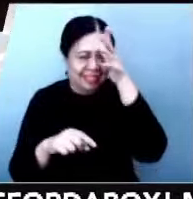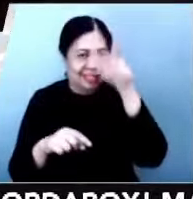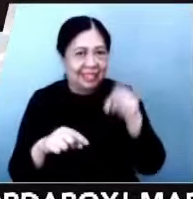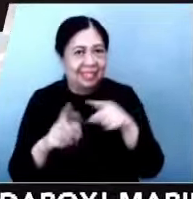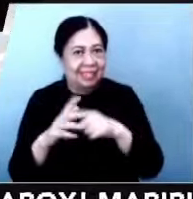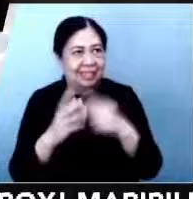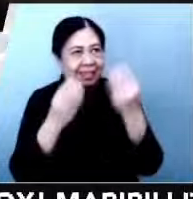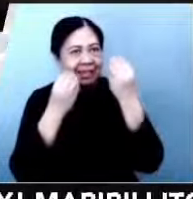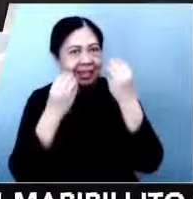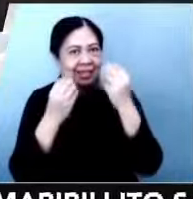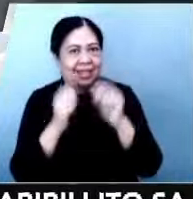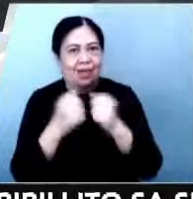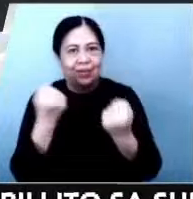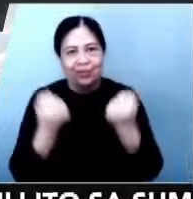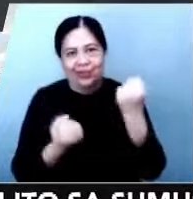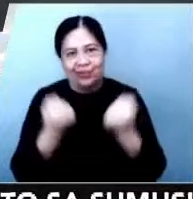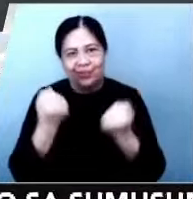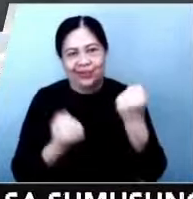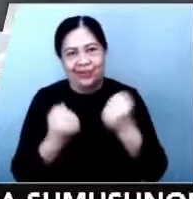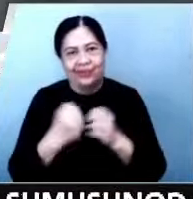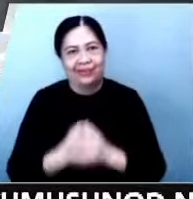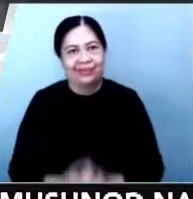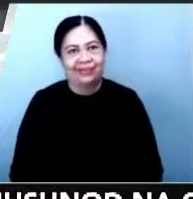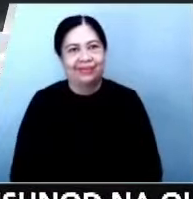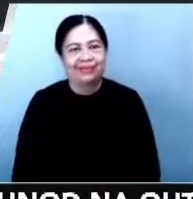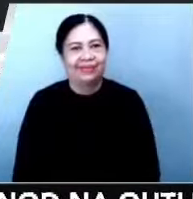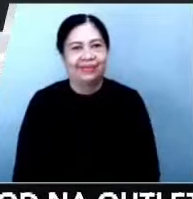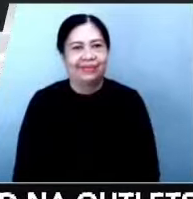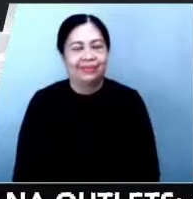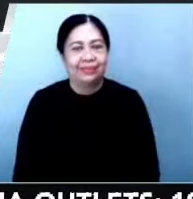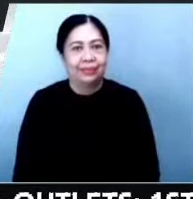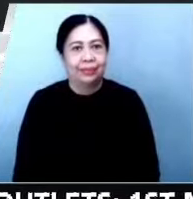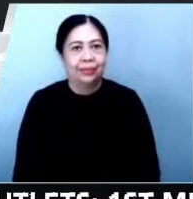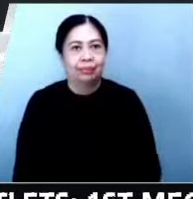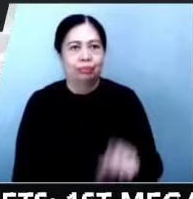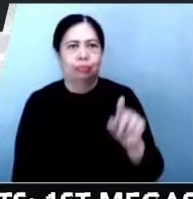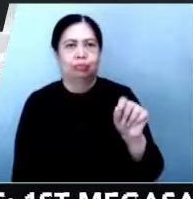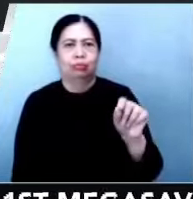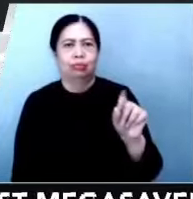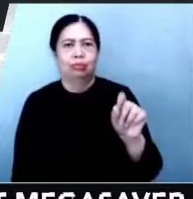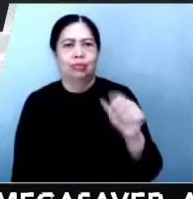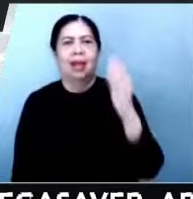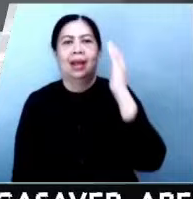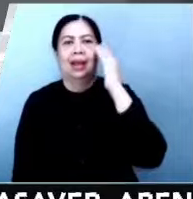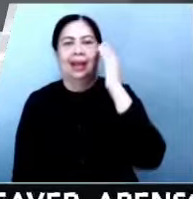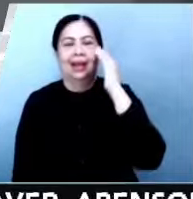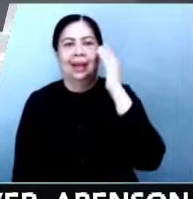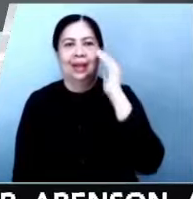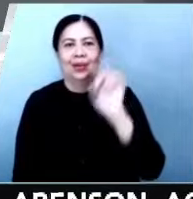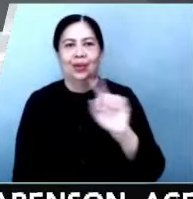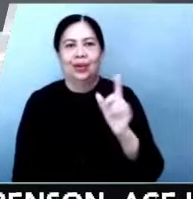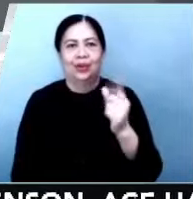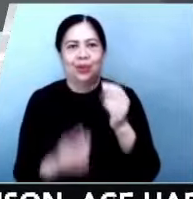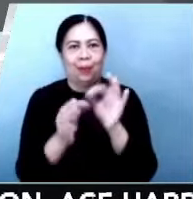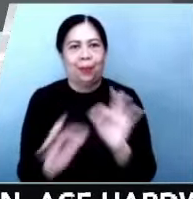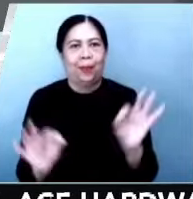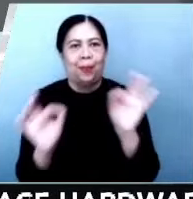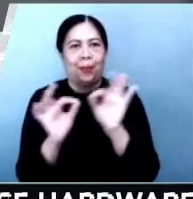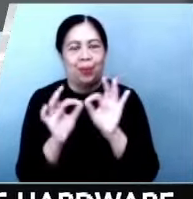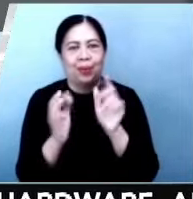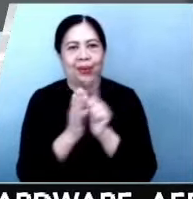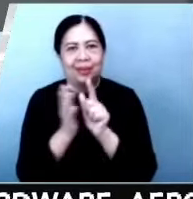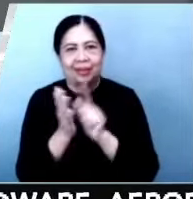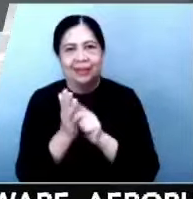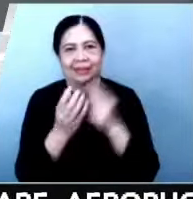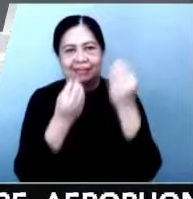sa kanyang magmaneho. Sa isang kumpas lang, tanda na ni Feliz ang mahalagang aral na natutunan sa